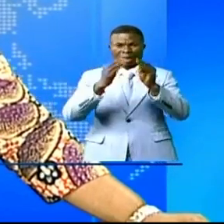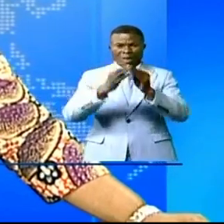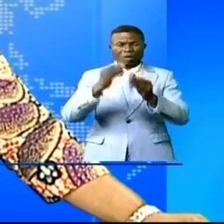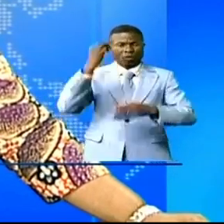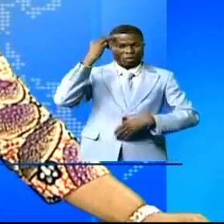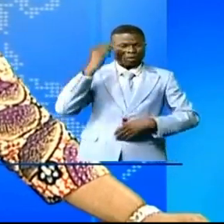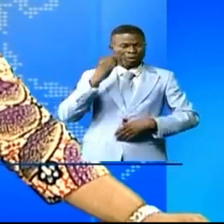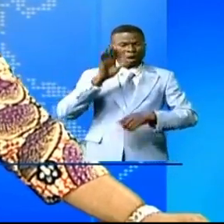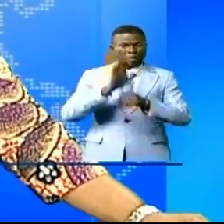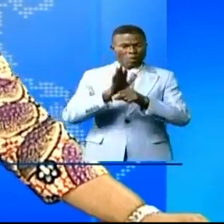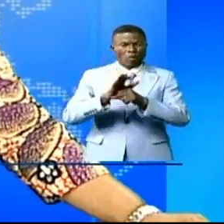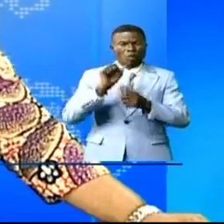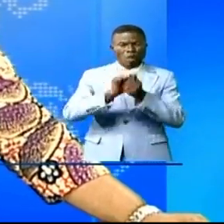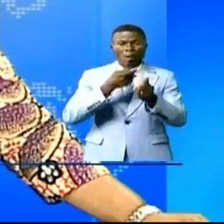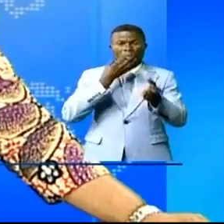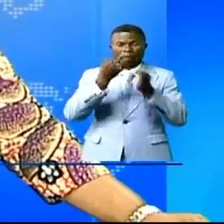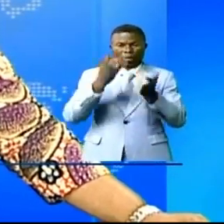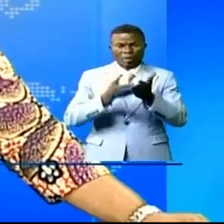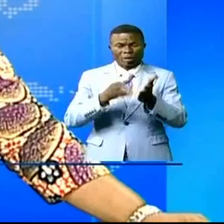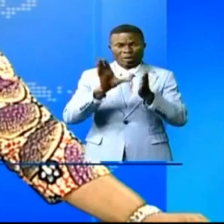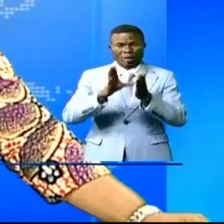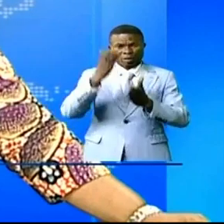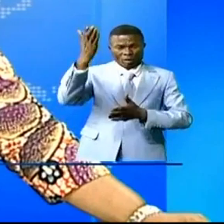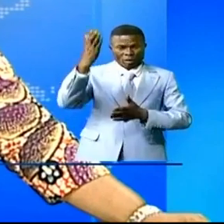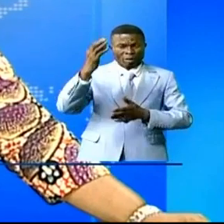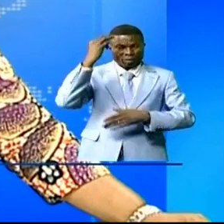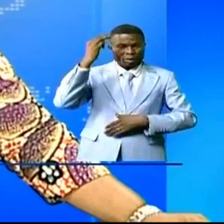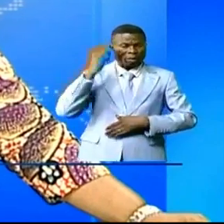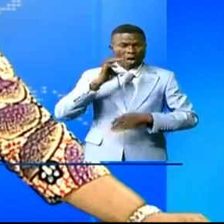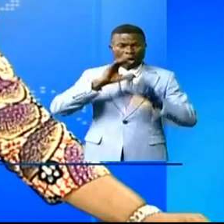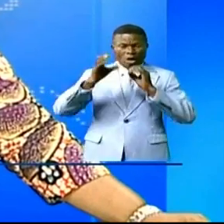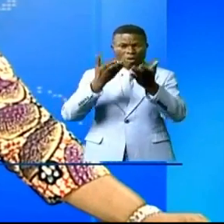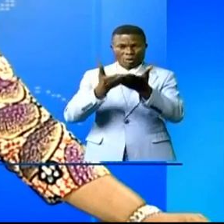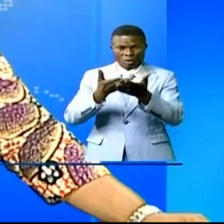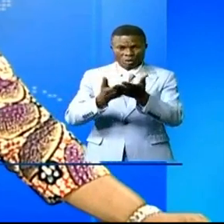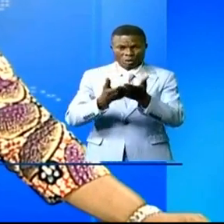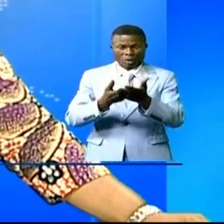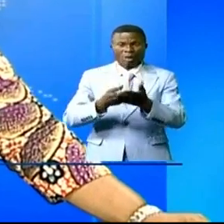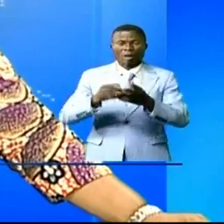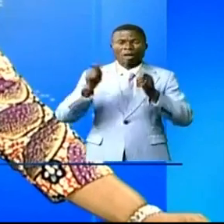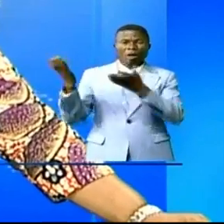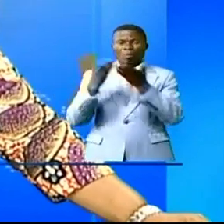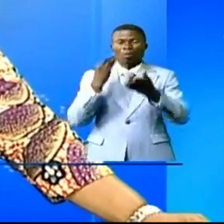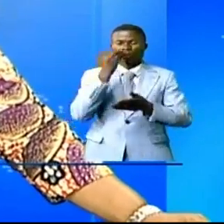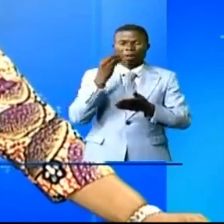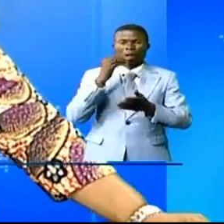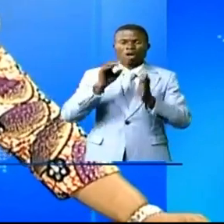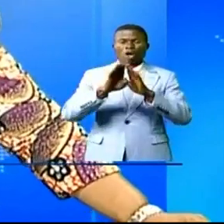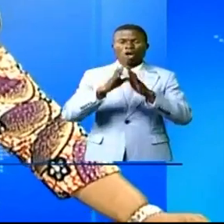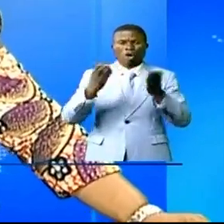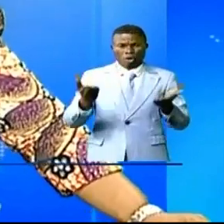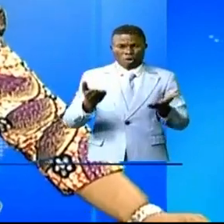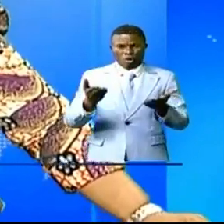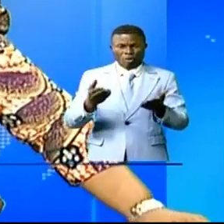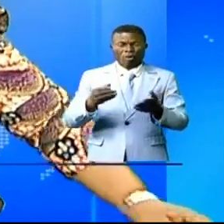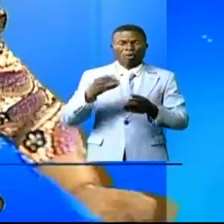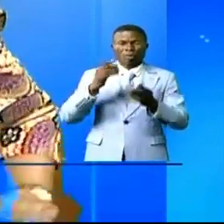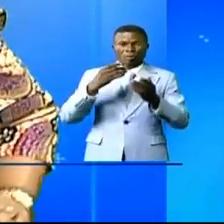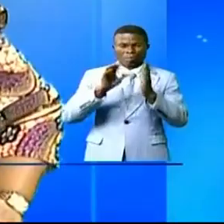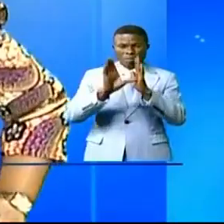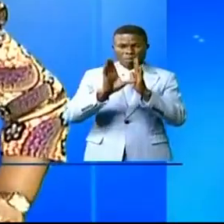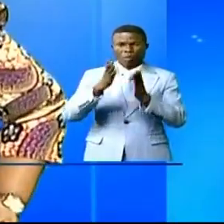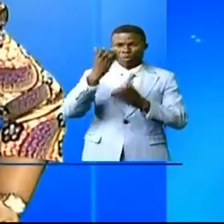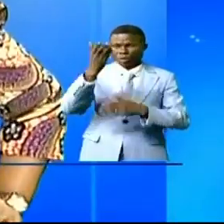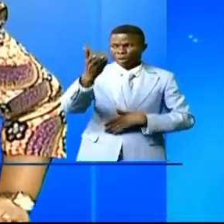été évoqués les détails maintenant avec le ministre de la communication et médias porte-parole du gouvernement pour le contredit